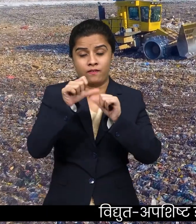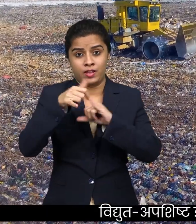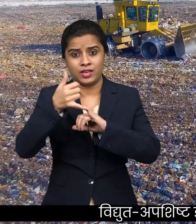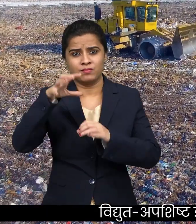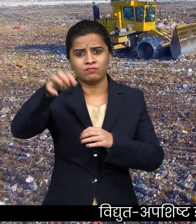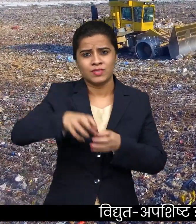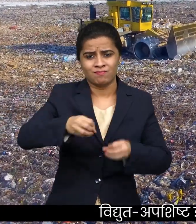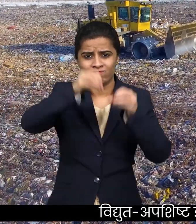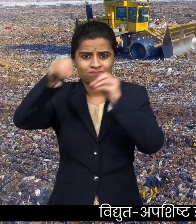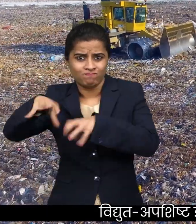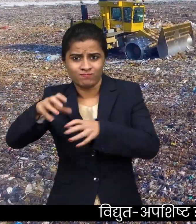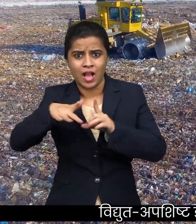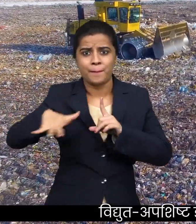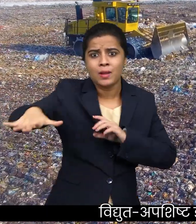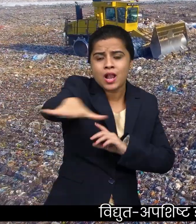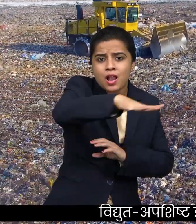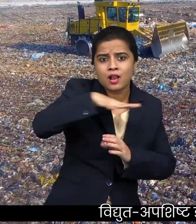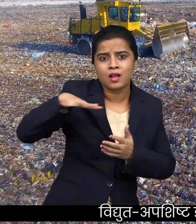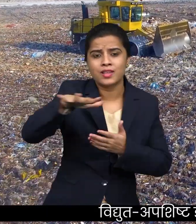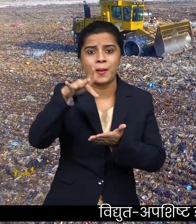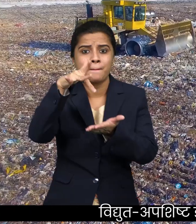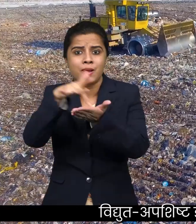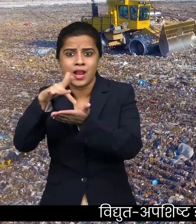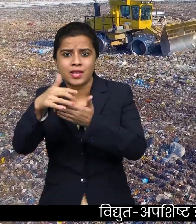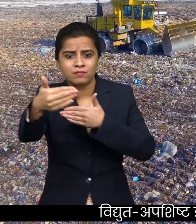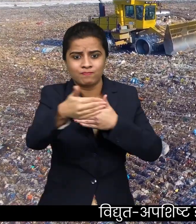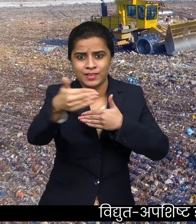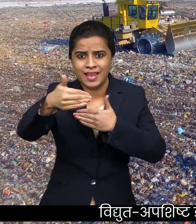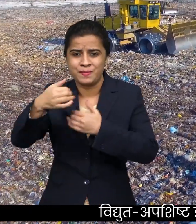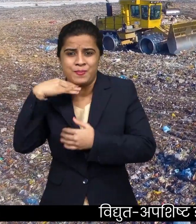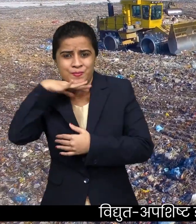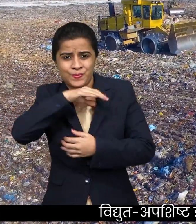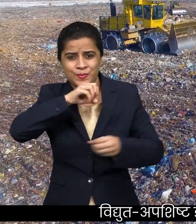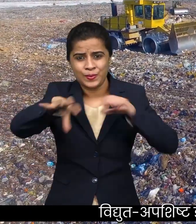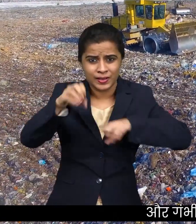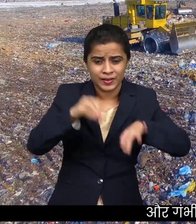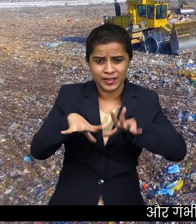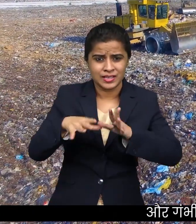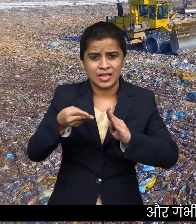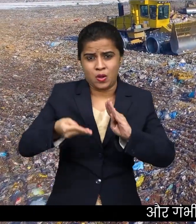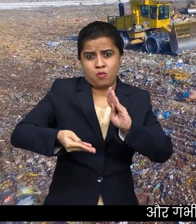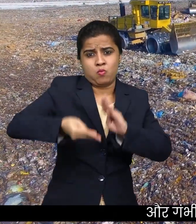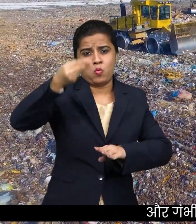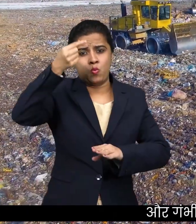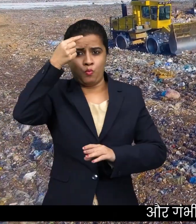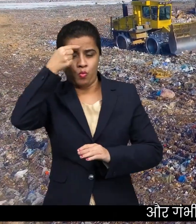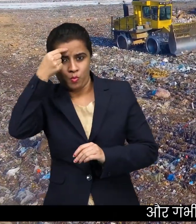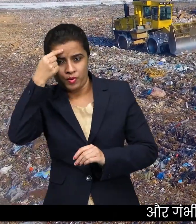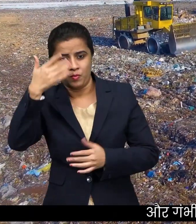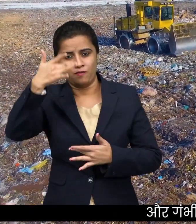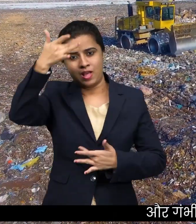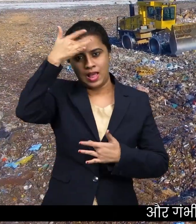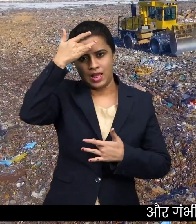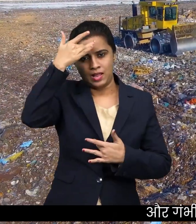विद्युत अपशिष्ट, डंपिंग यार्ड और आसपास के स्थान प्रदूषित हैं और गंभीर स्वास्थ्य खतरों